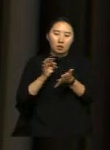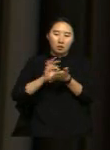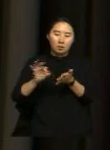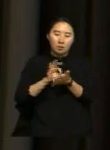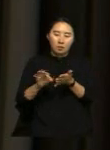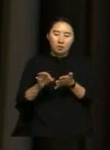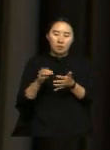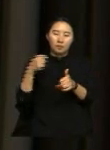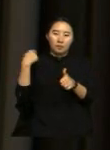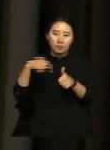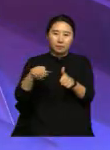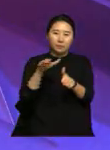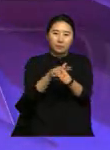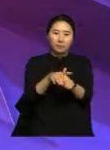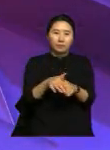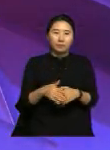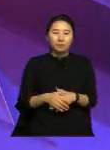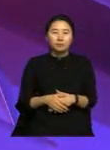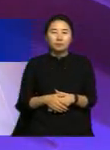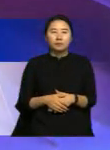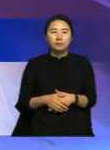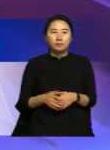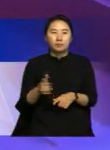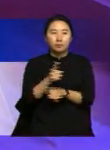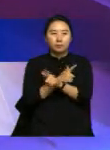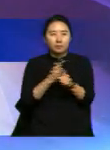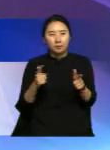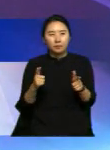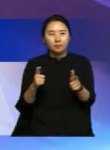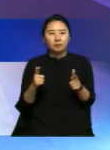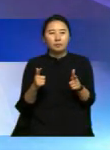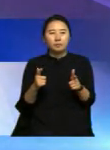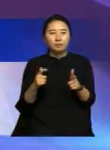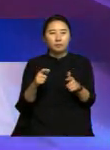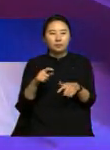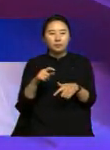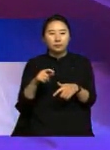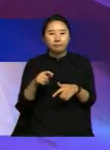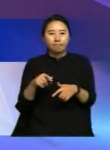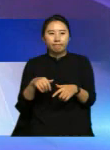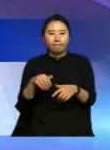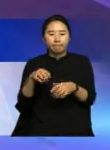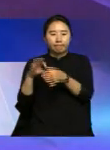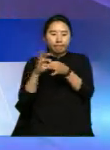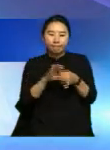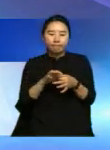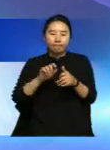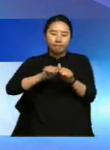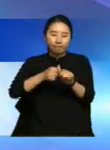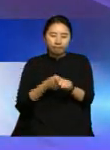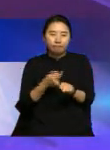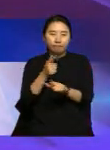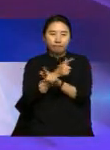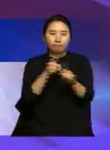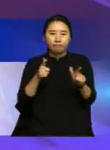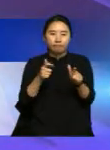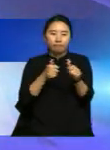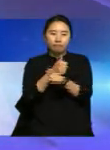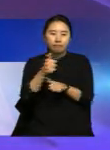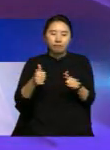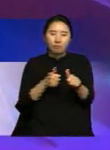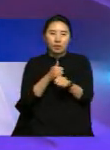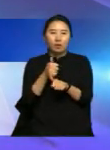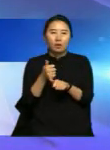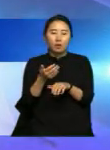혐의를 적용했습니다. 신분상에 대한 부분은 이제 이루어졌고 중징계는 우리 인사위원회에서 하는 게 아니라